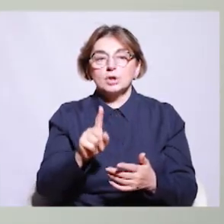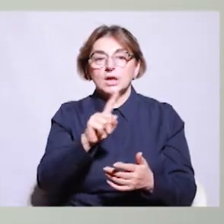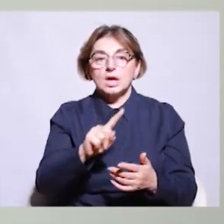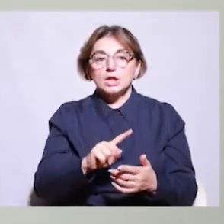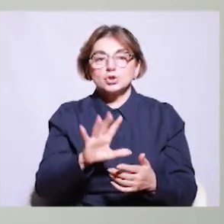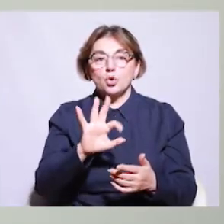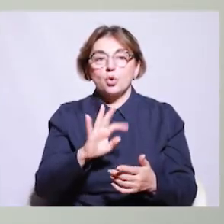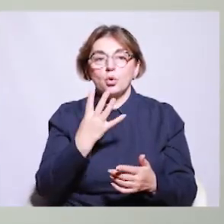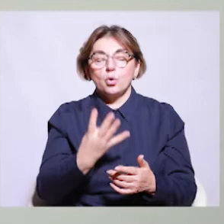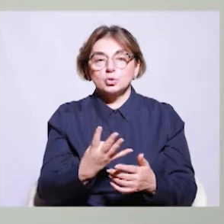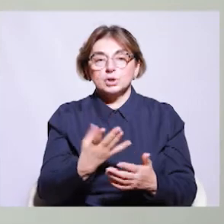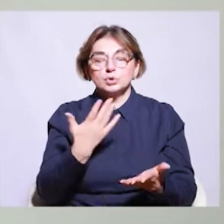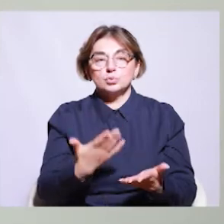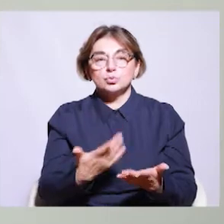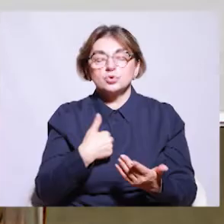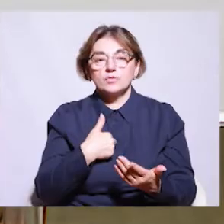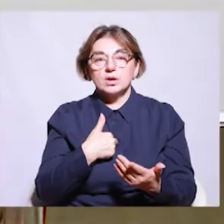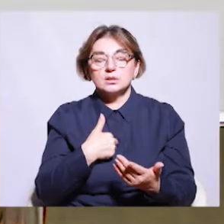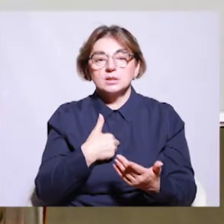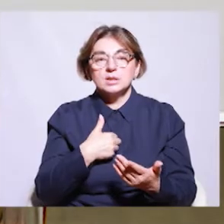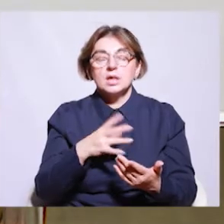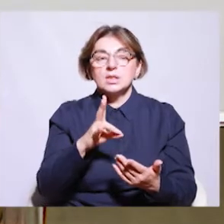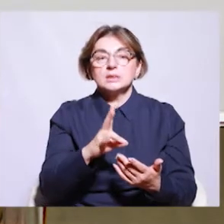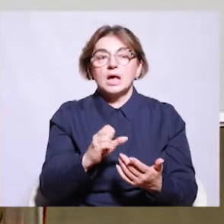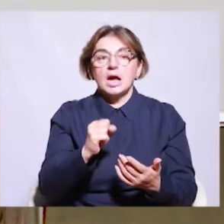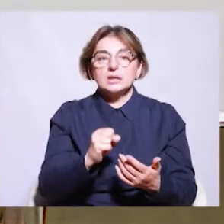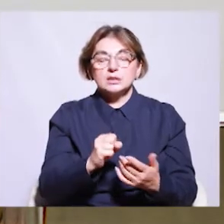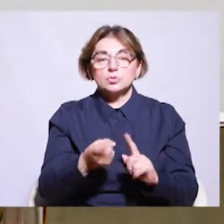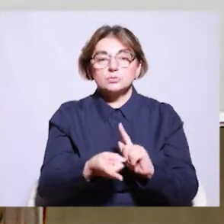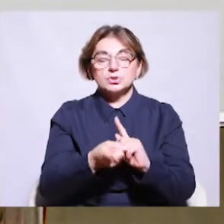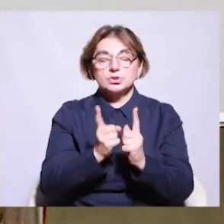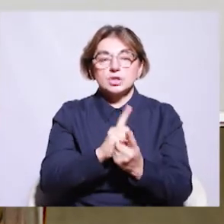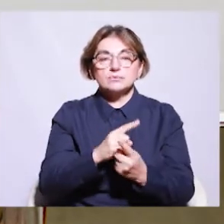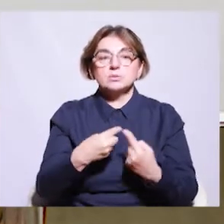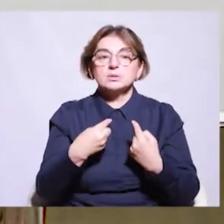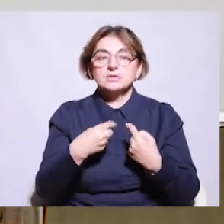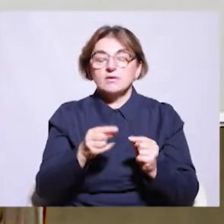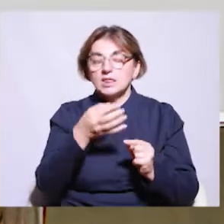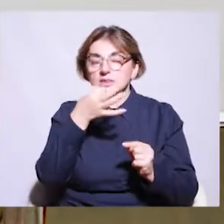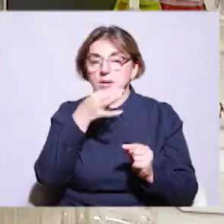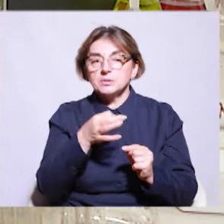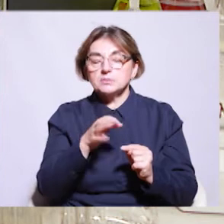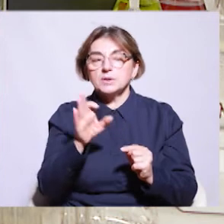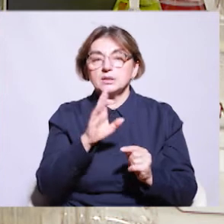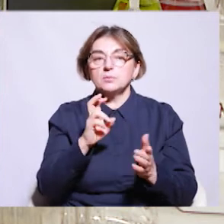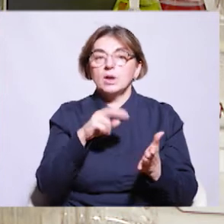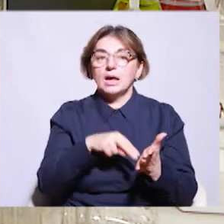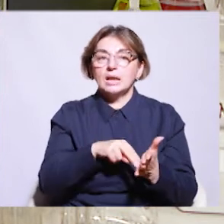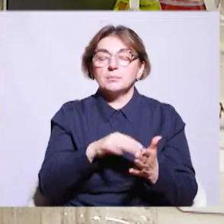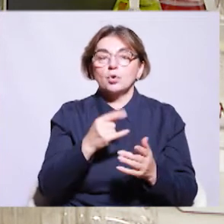და თუ ჩვენ ნატრიუმის კარბონატს შევცვლით სხვა ნებისმიერი კარბონატით,